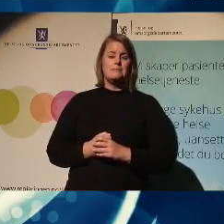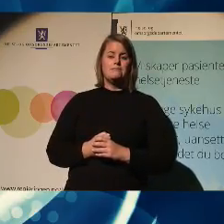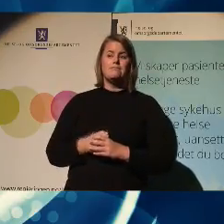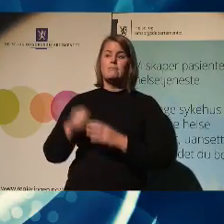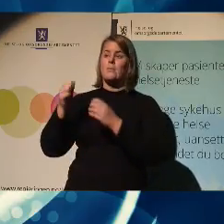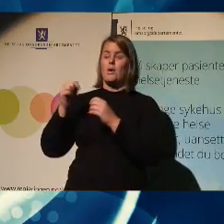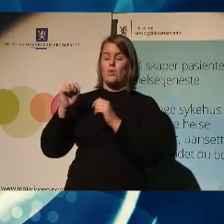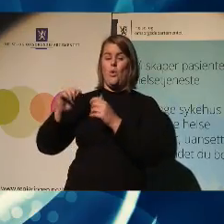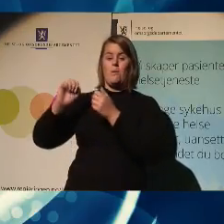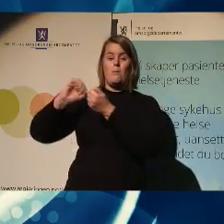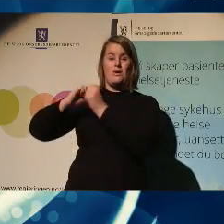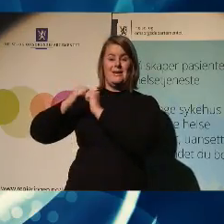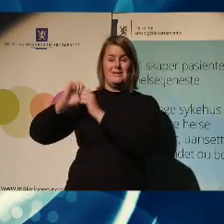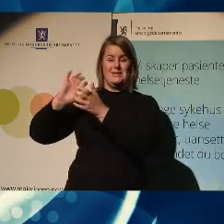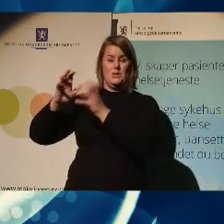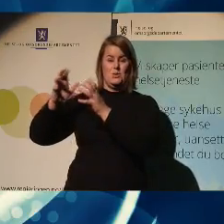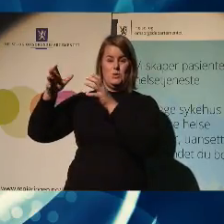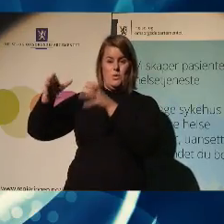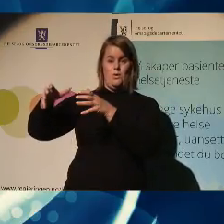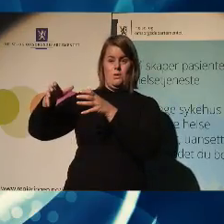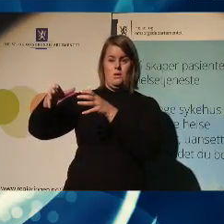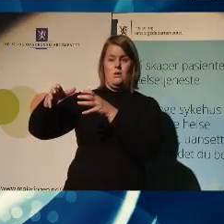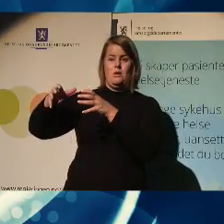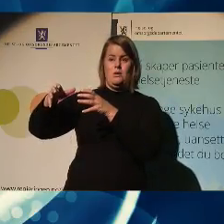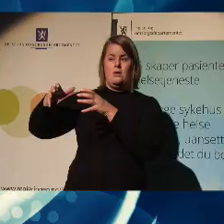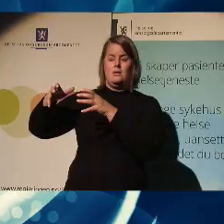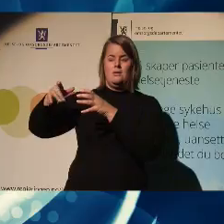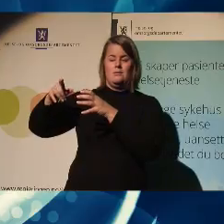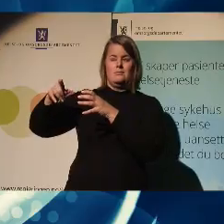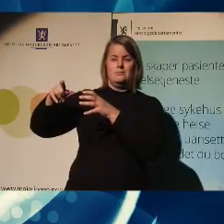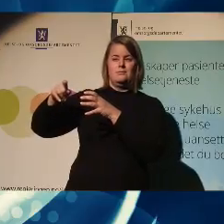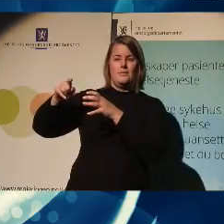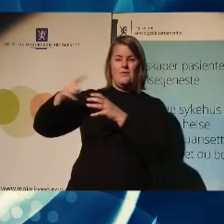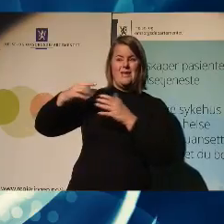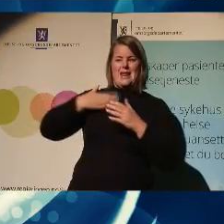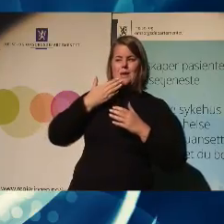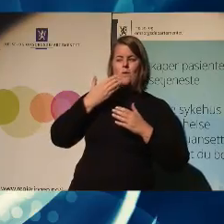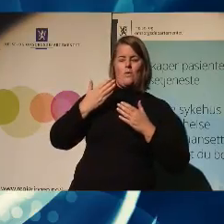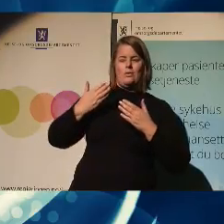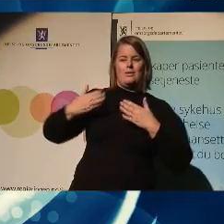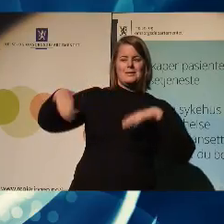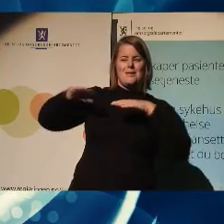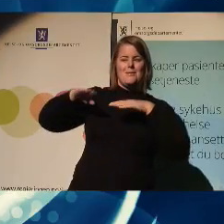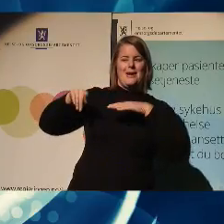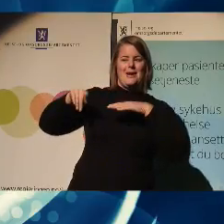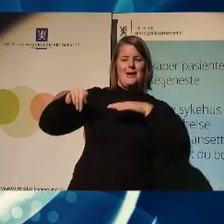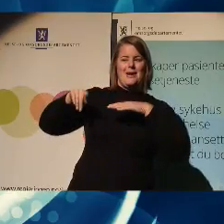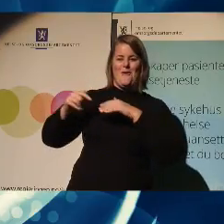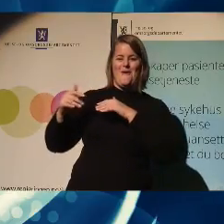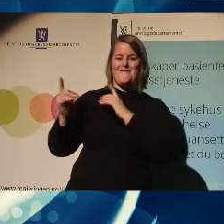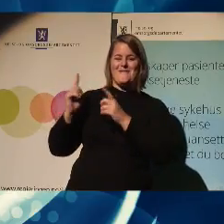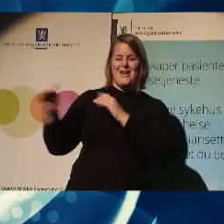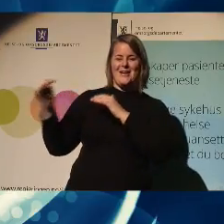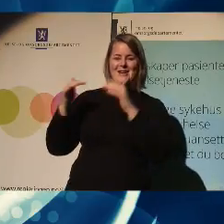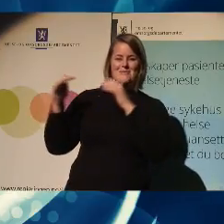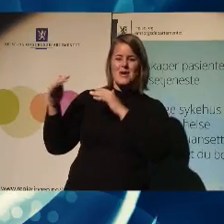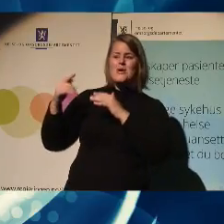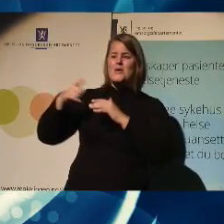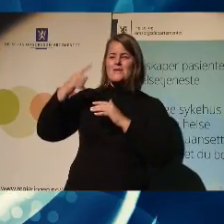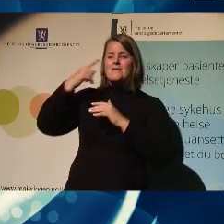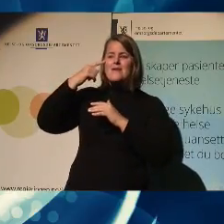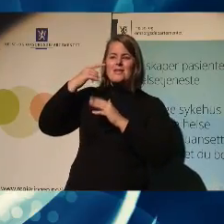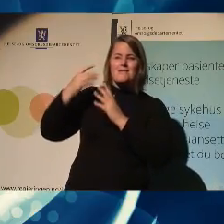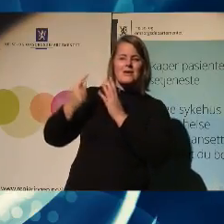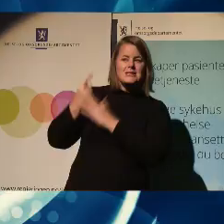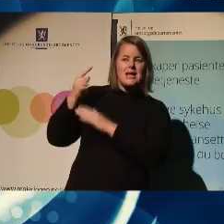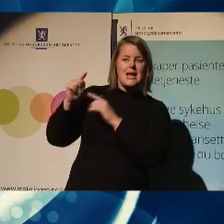politisk situasjon i et land som vi liker å sammenligne oss med, og en stor valgkamp som går, og vi vet hva som skjer når det